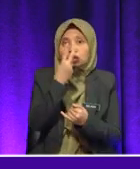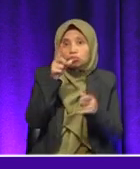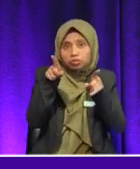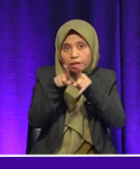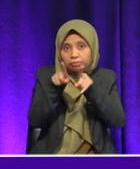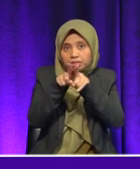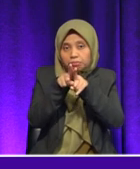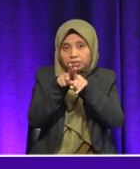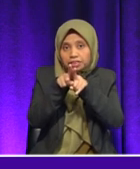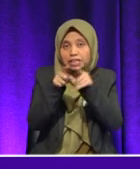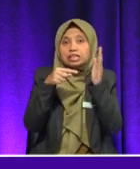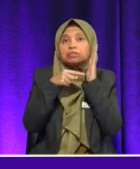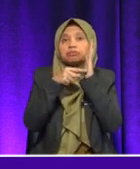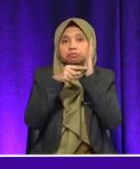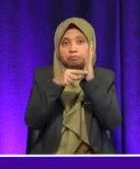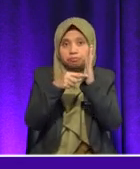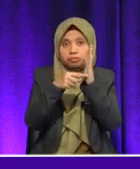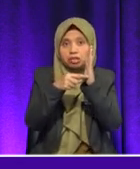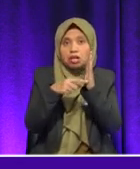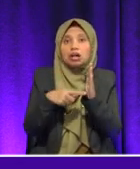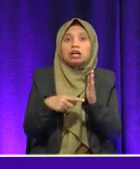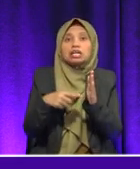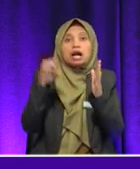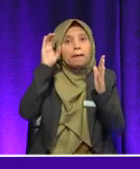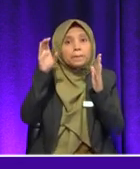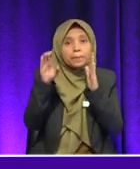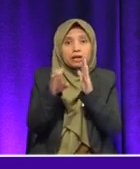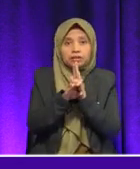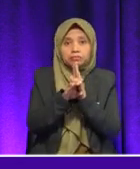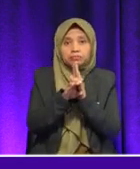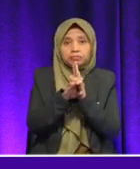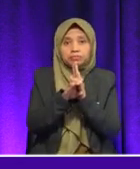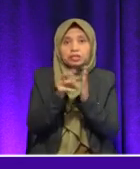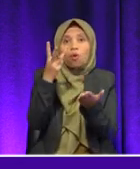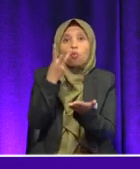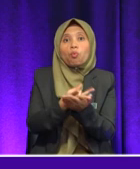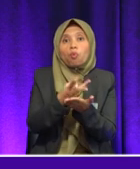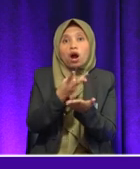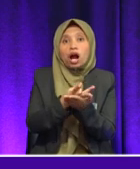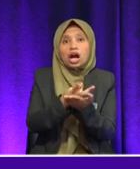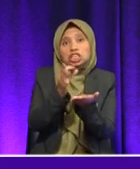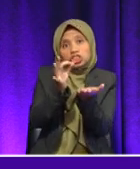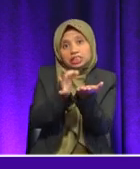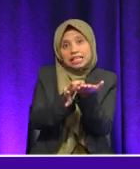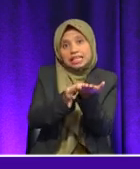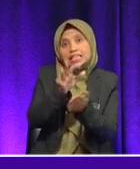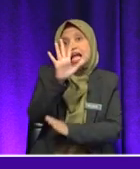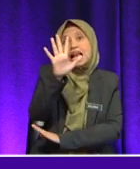yang pertama kalau kita beli lihat gambarnya adalah wangsiling liberasin